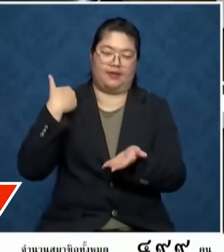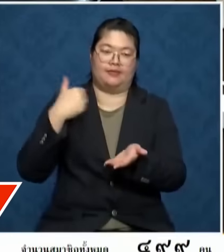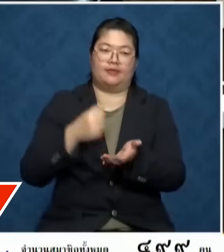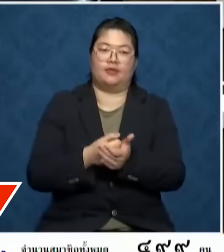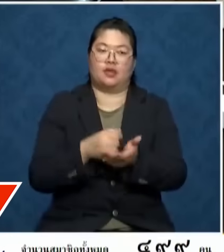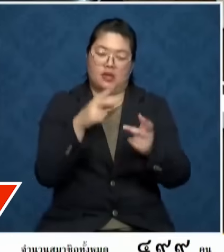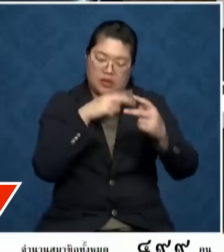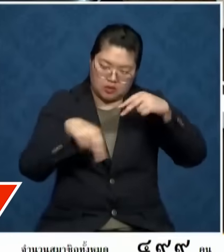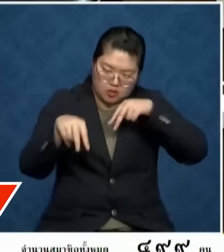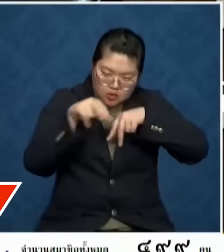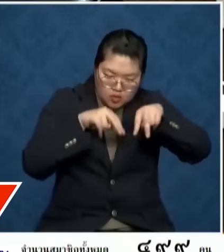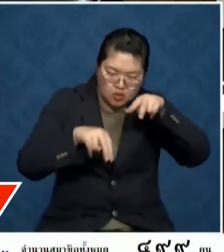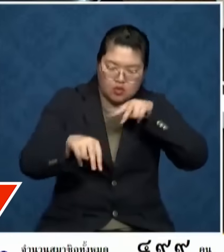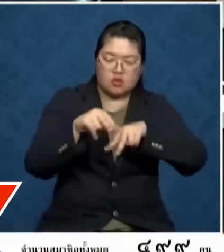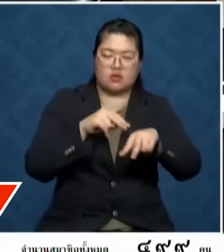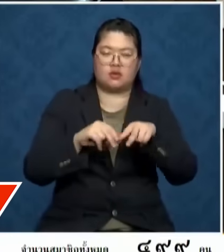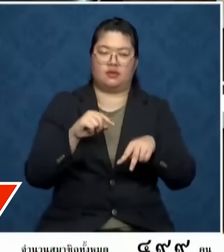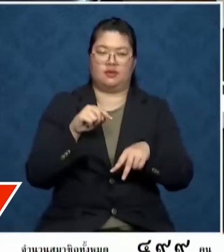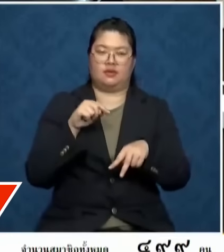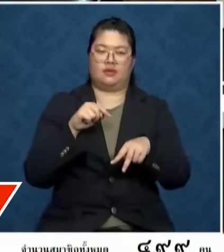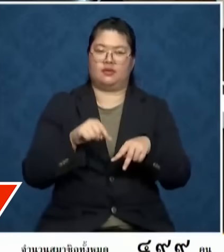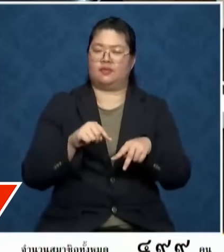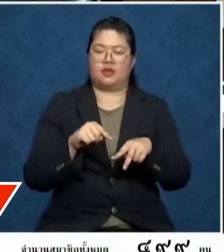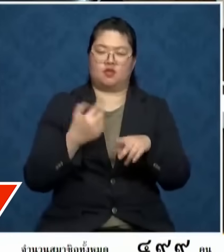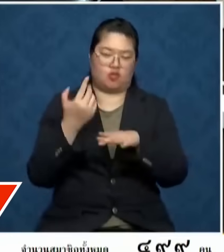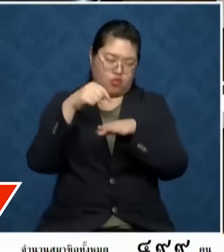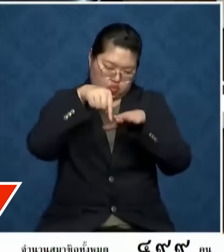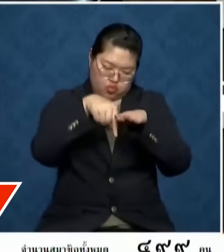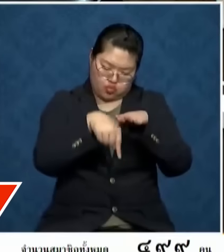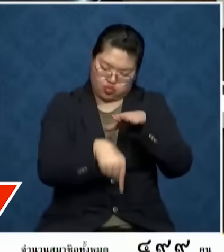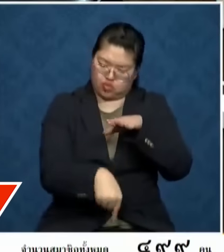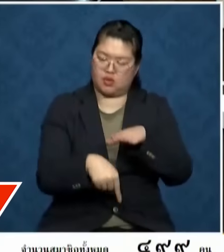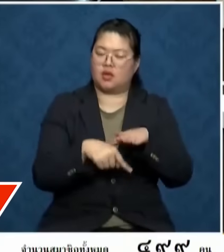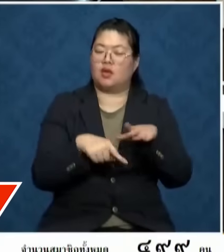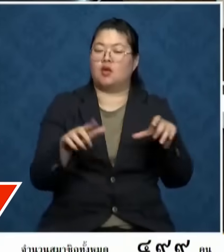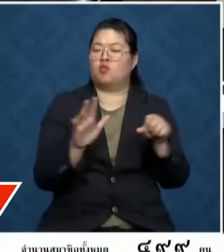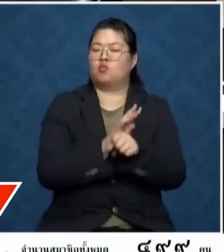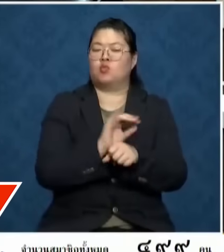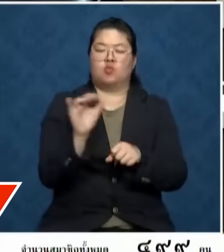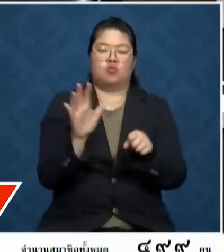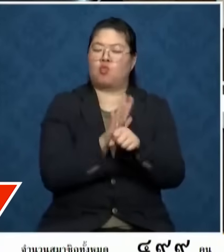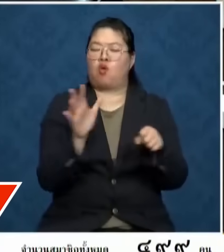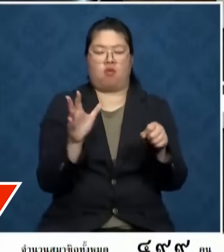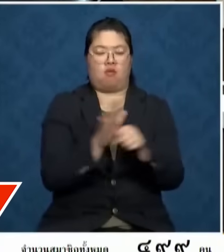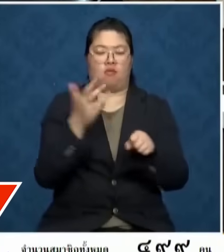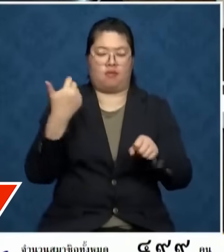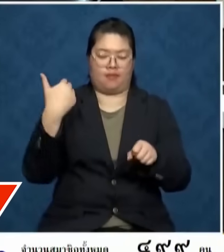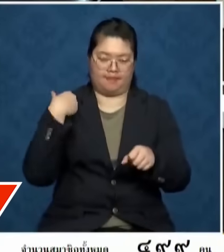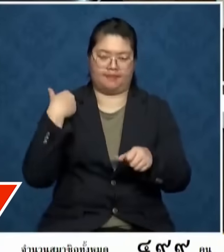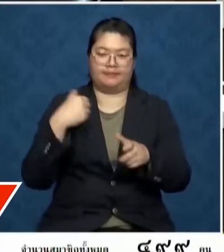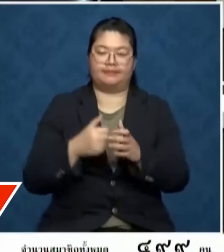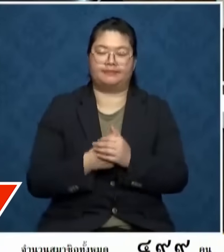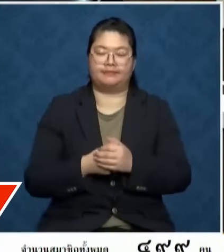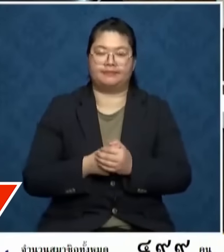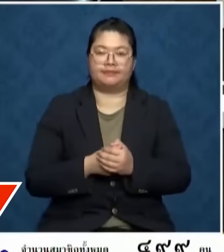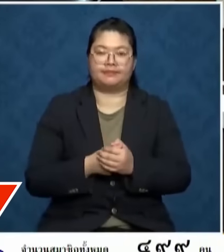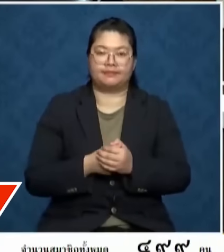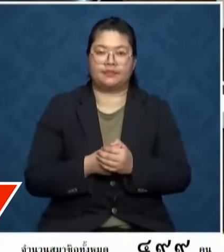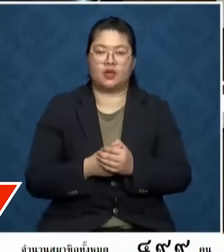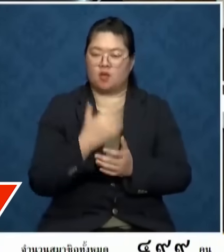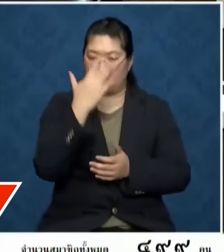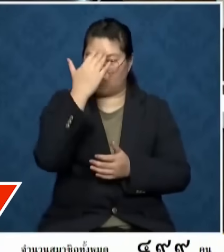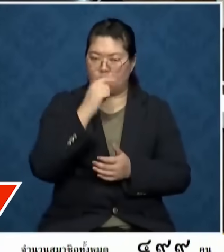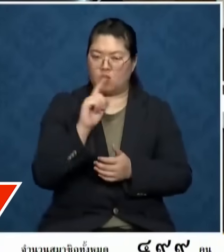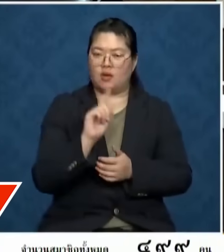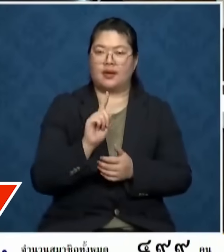สอบมักจะไม่ไม่ถึงนะครับผมใช้คำว่าไม่ถึงก็แล้วกันไม่ไม่ครบถ้วนไม่ครอบคลุมนะครับเพราะ